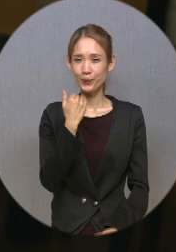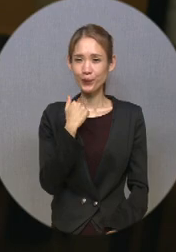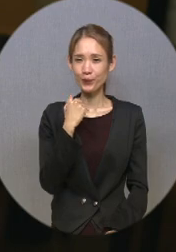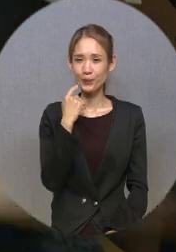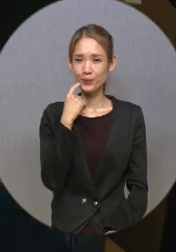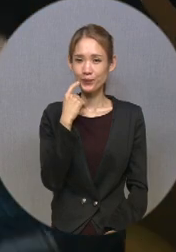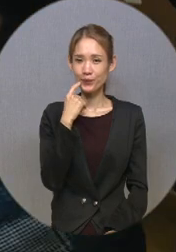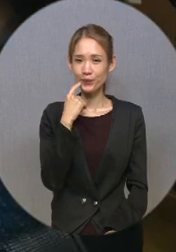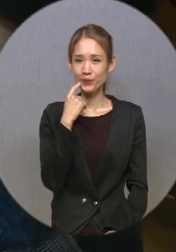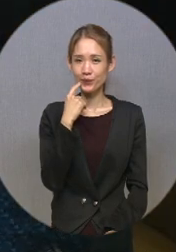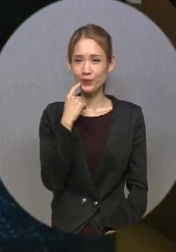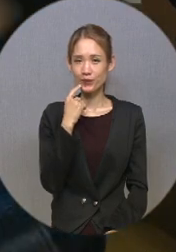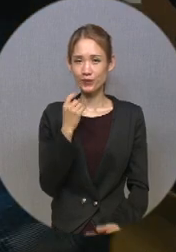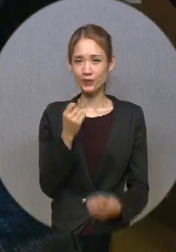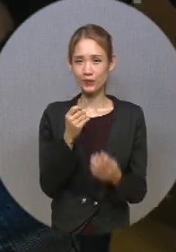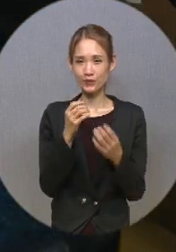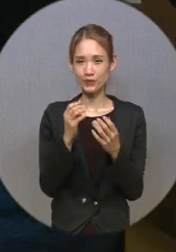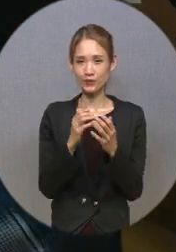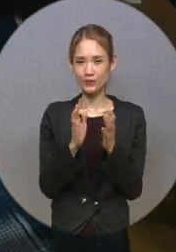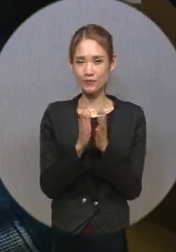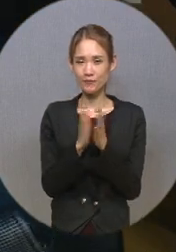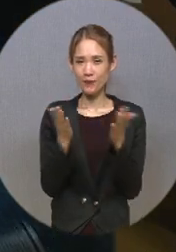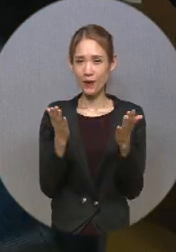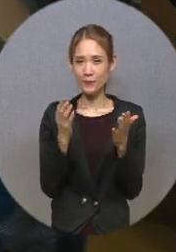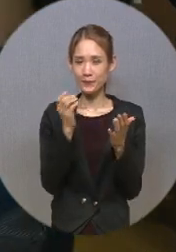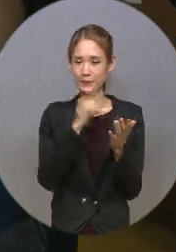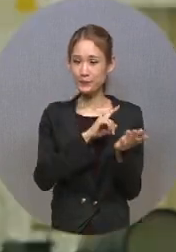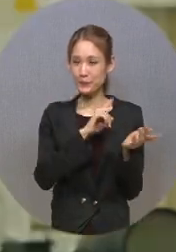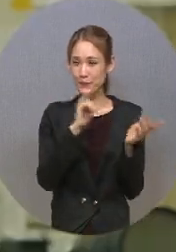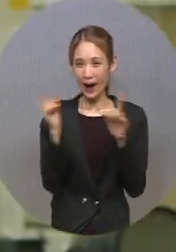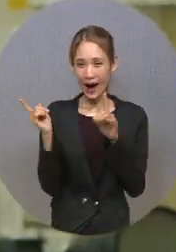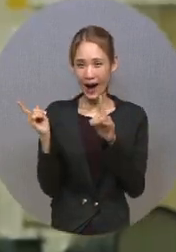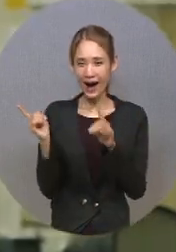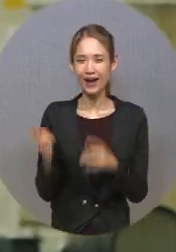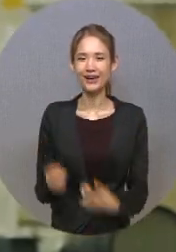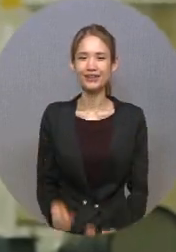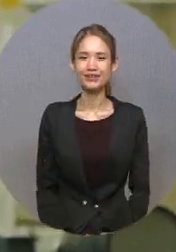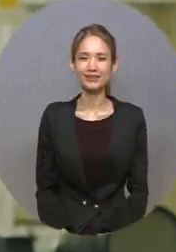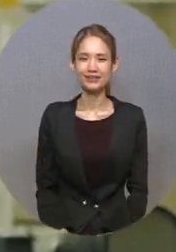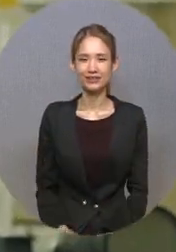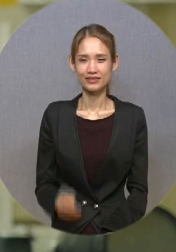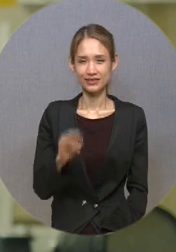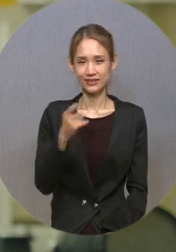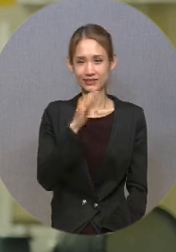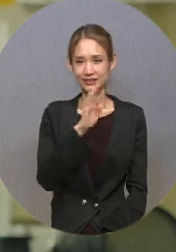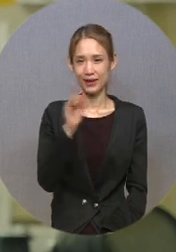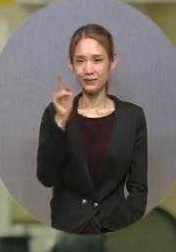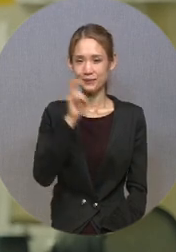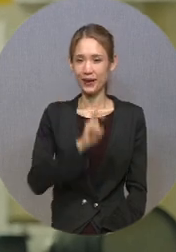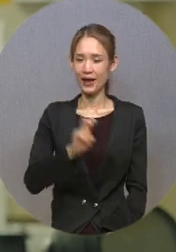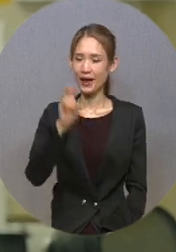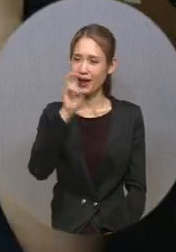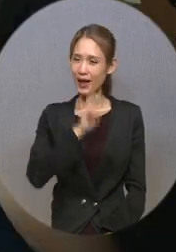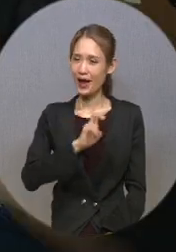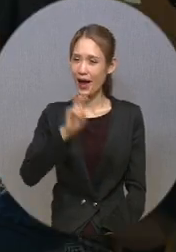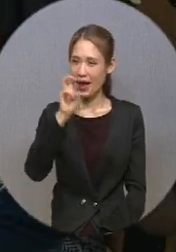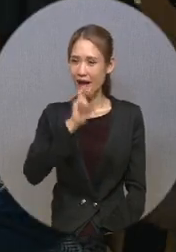미각이 펄떡! 아, 펄떡! 펄떡 일어나! 쌈밥, 쌈밥, 쌈밥,